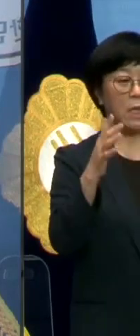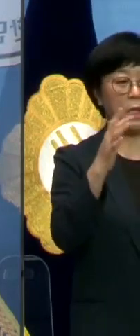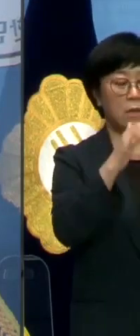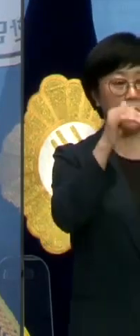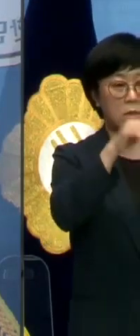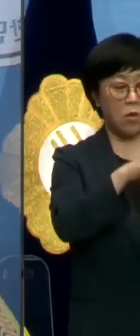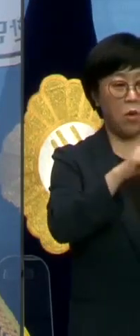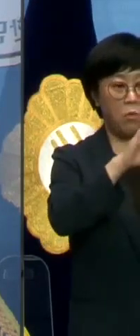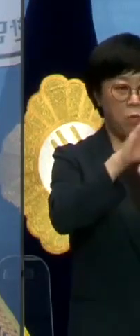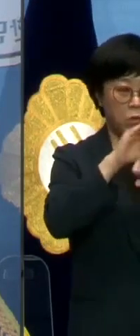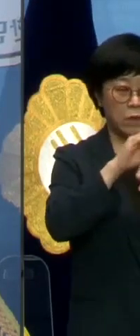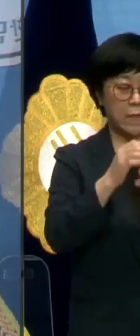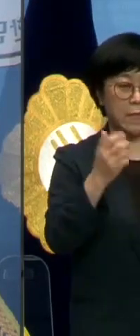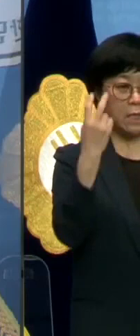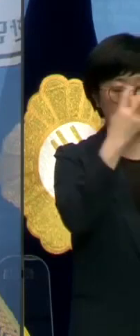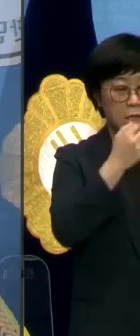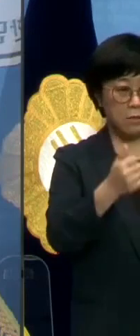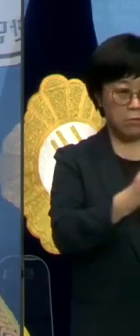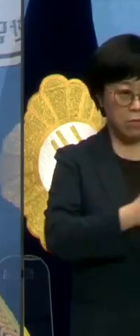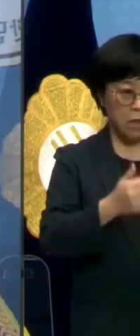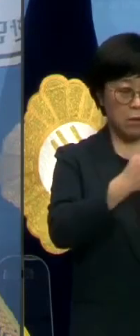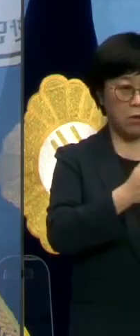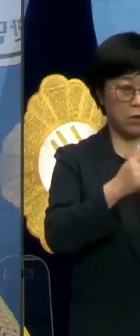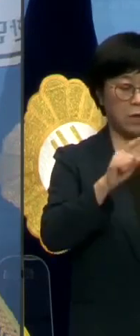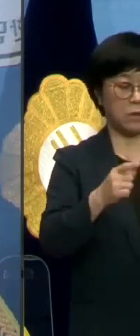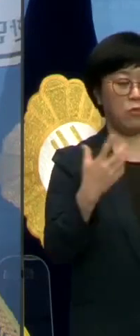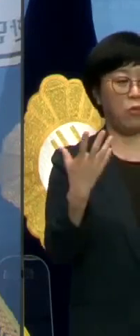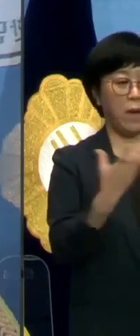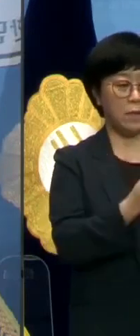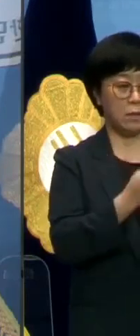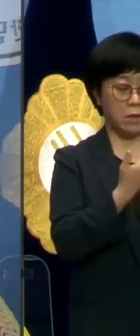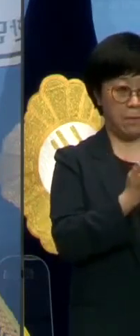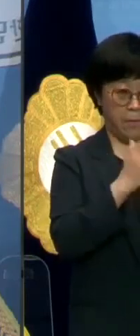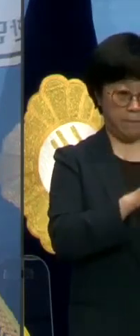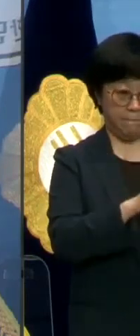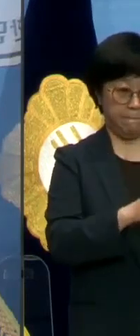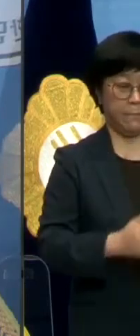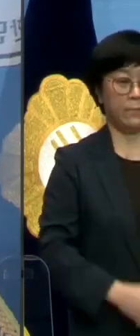선거 보도 심의위원회를 전면 개편하라.